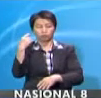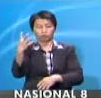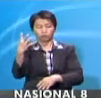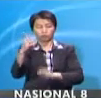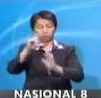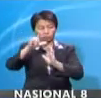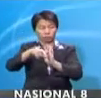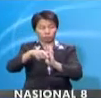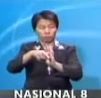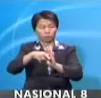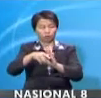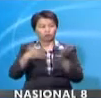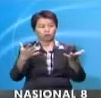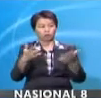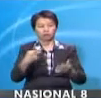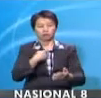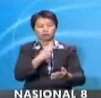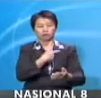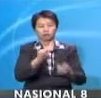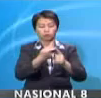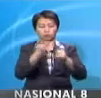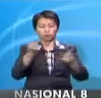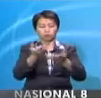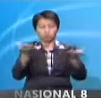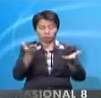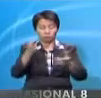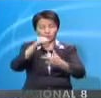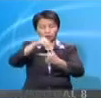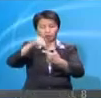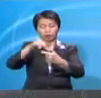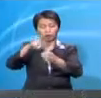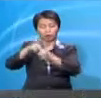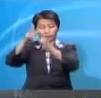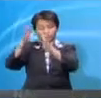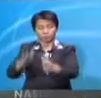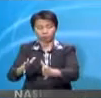tiga daripada kru ataupun peserta ekspedisi